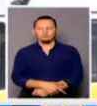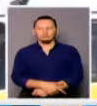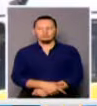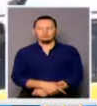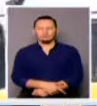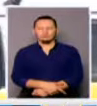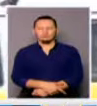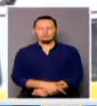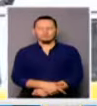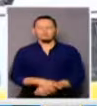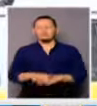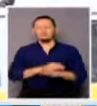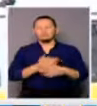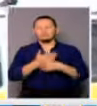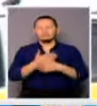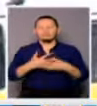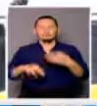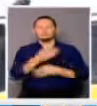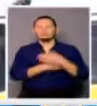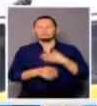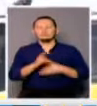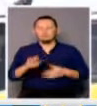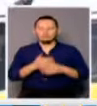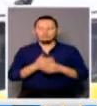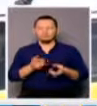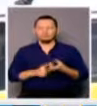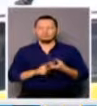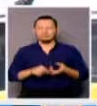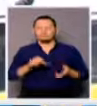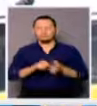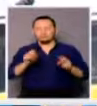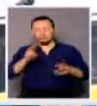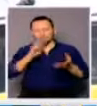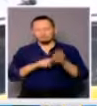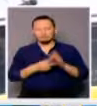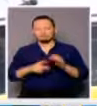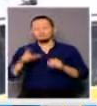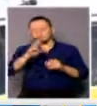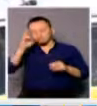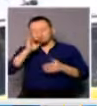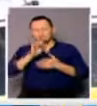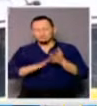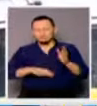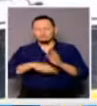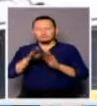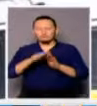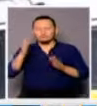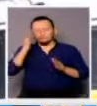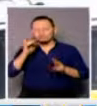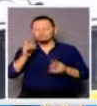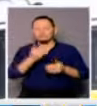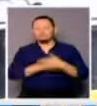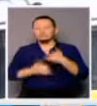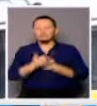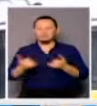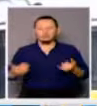Это помощь для людей с ограниченными возможностями в районе. Было бы хорошо, если бы правительство страны и дальше рассматривало все возможности